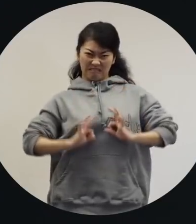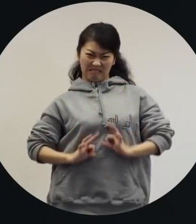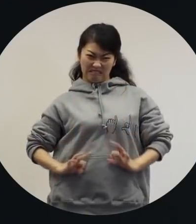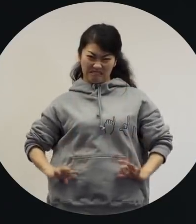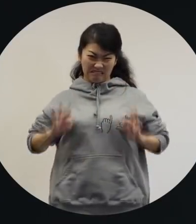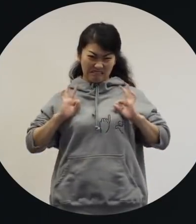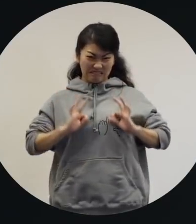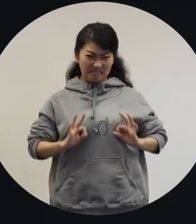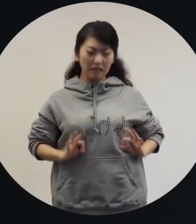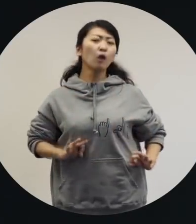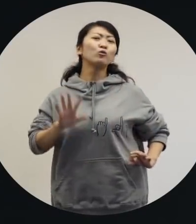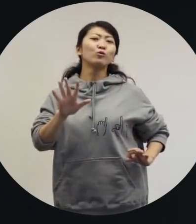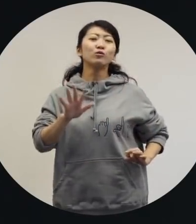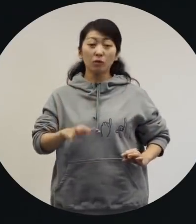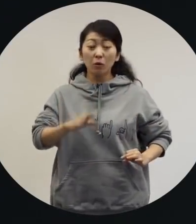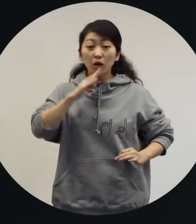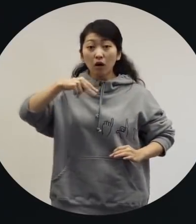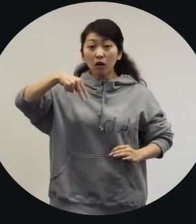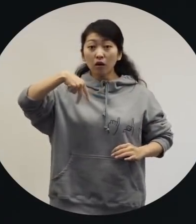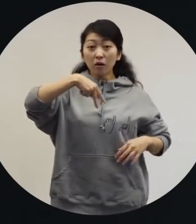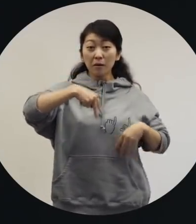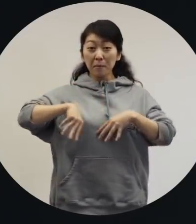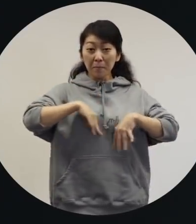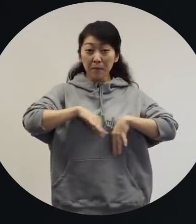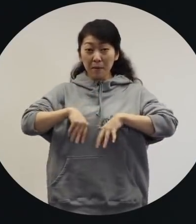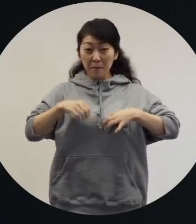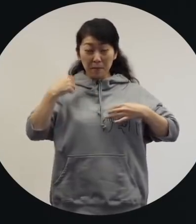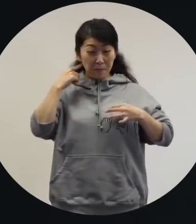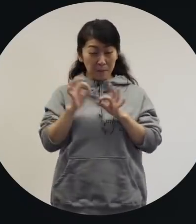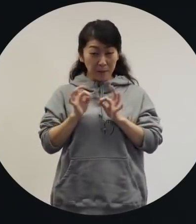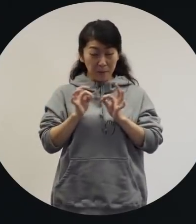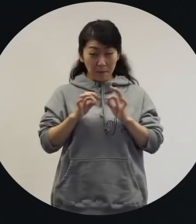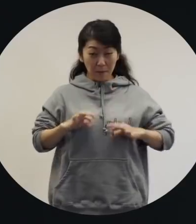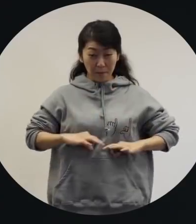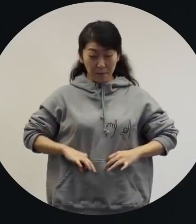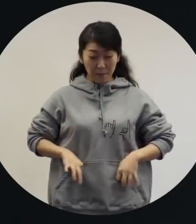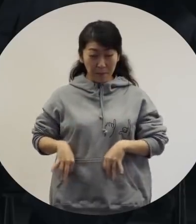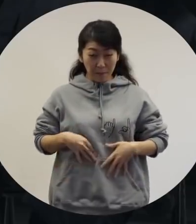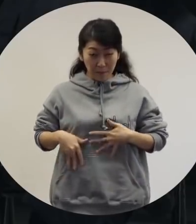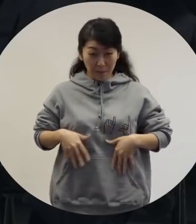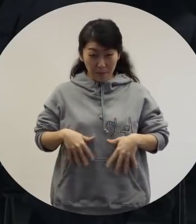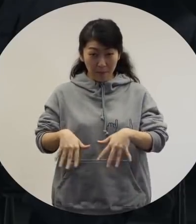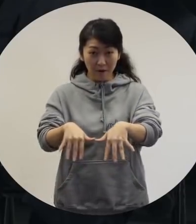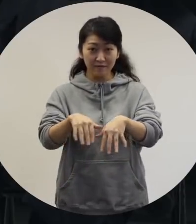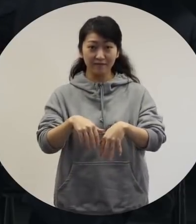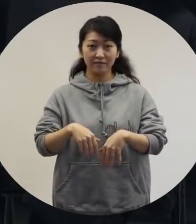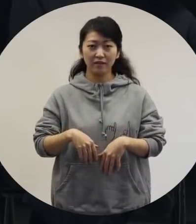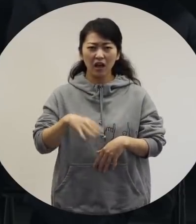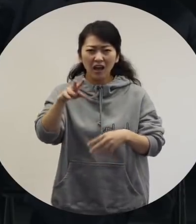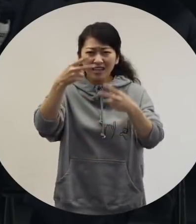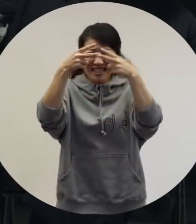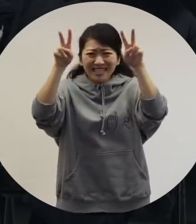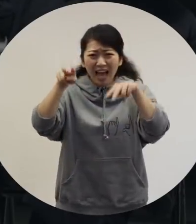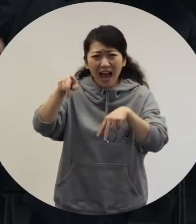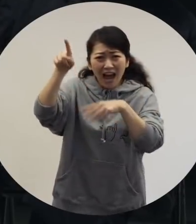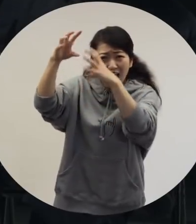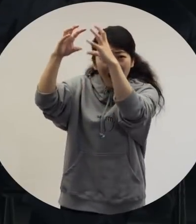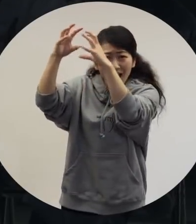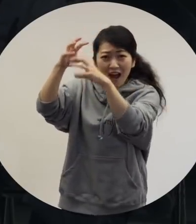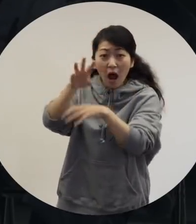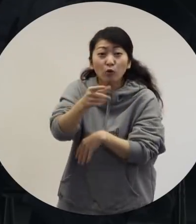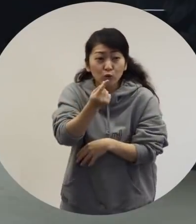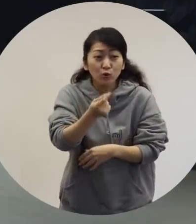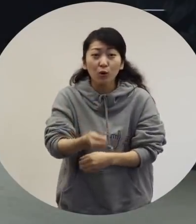とかあるんですけれども、はい、歩くと本当にこうシャンシャンになるような、うん、洋服で、 神社のあれみたいな。 そうです、